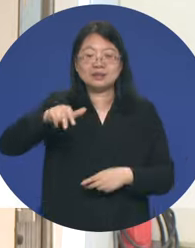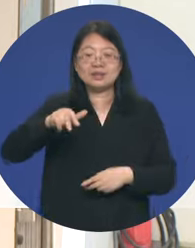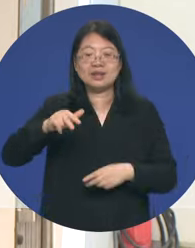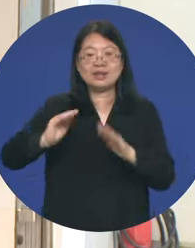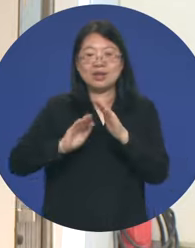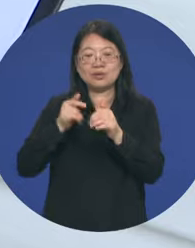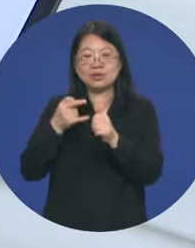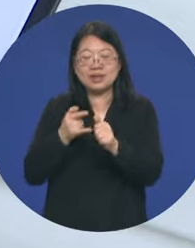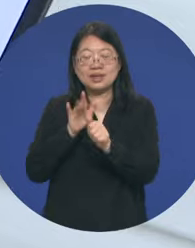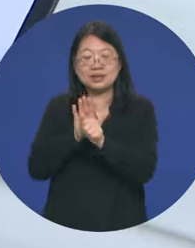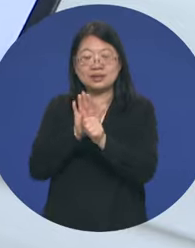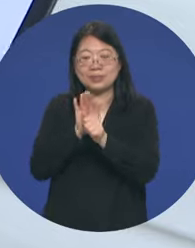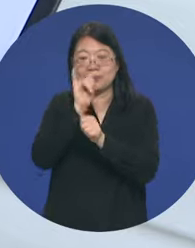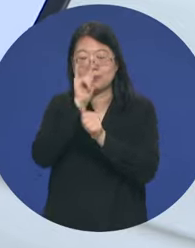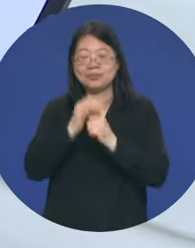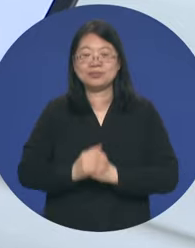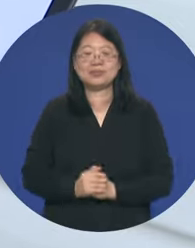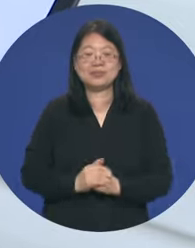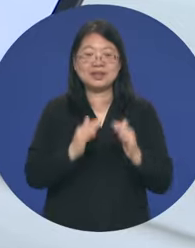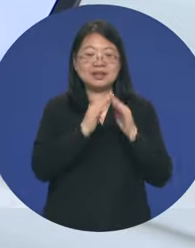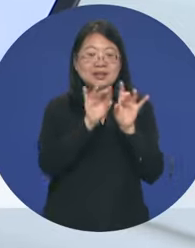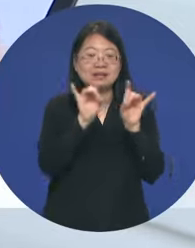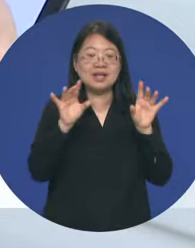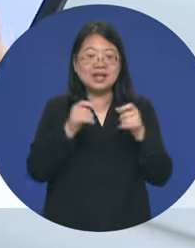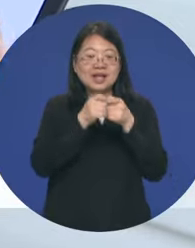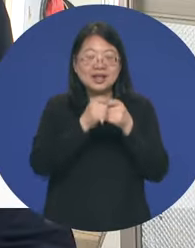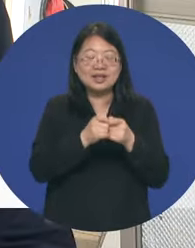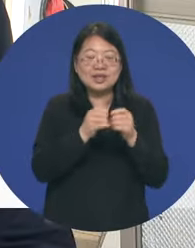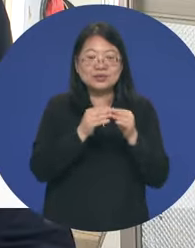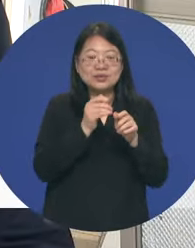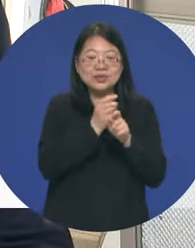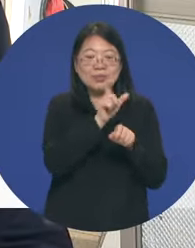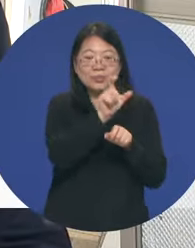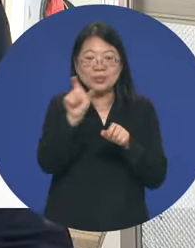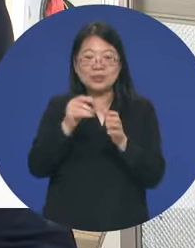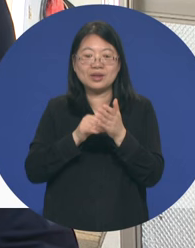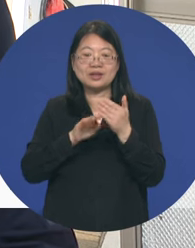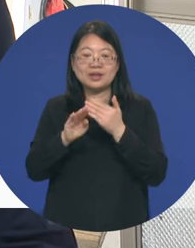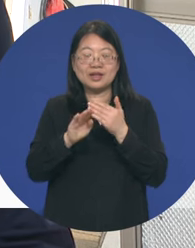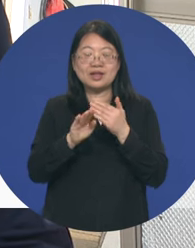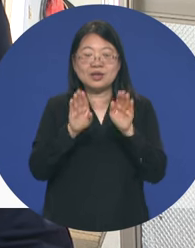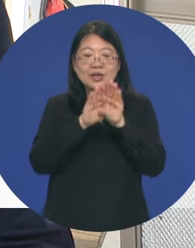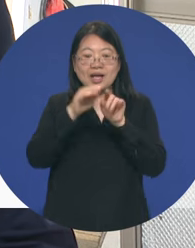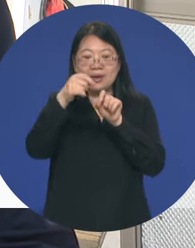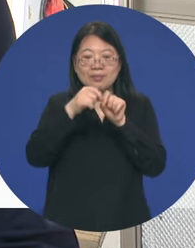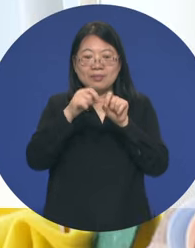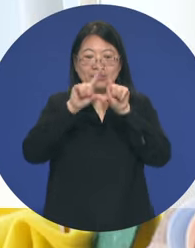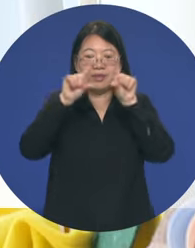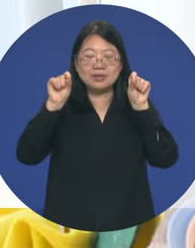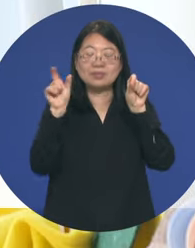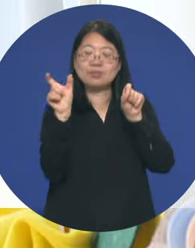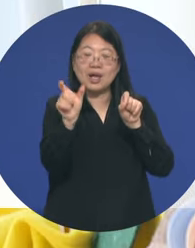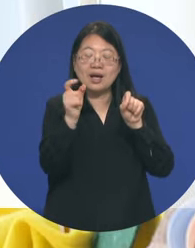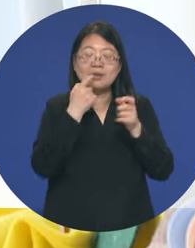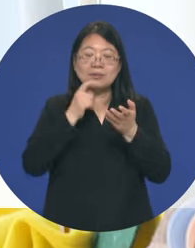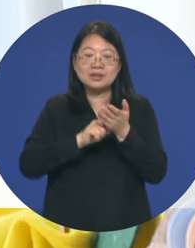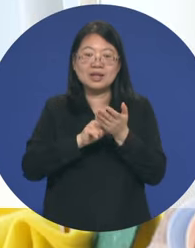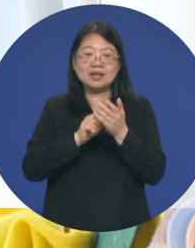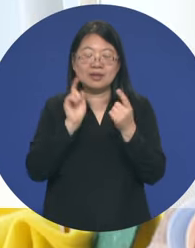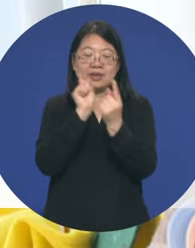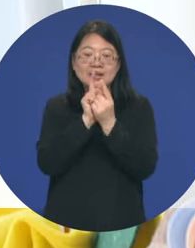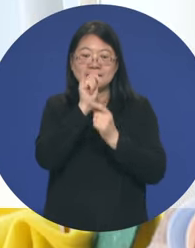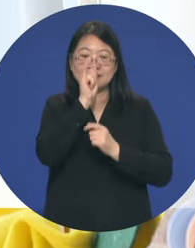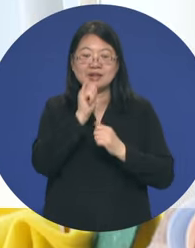대상으로 추진하고 있습니다 집집마다 상세 주소를 부여한 다음 출입구 앞에 표지판을 부착해 쉽게 찾을 수 있도록